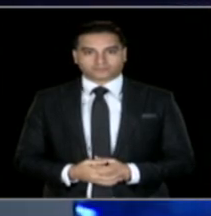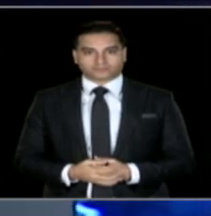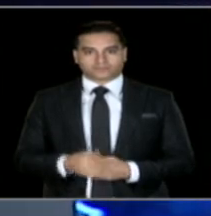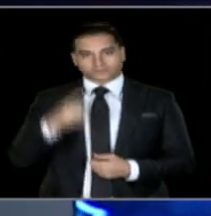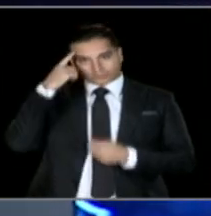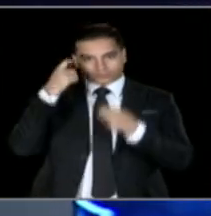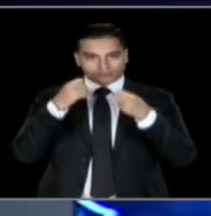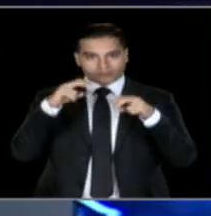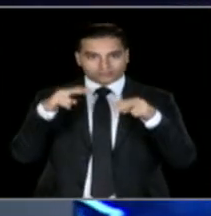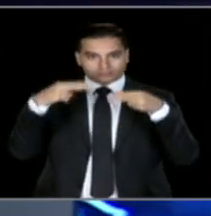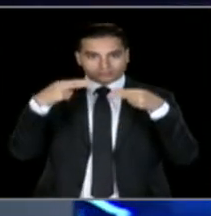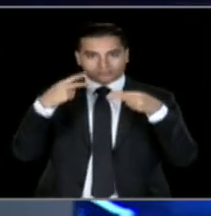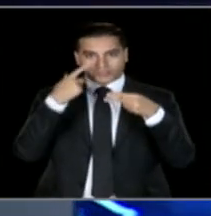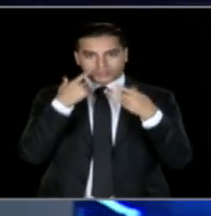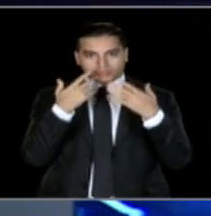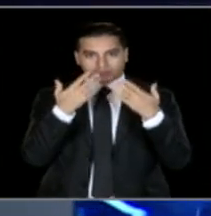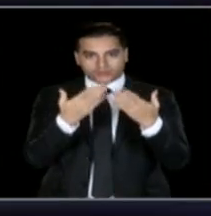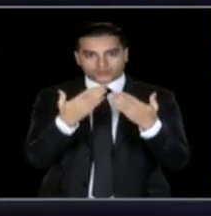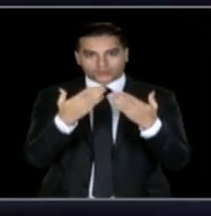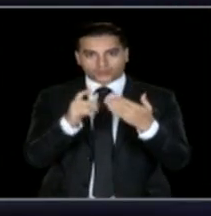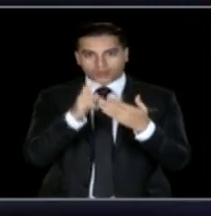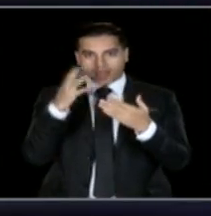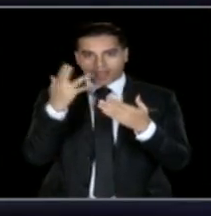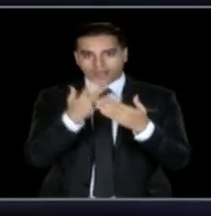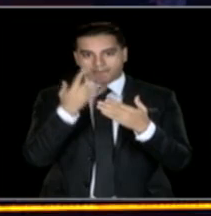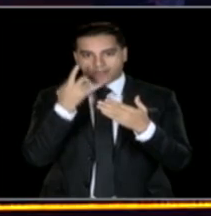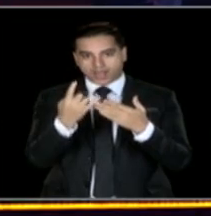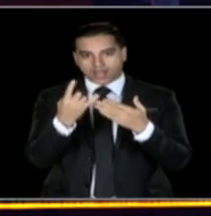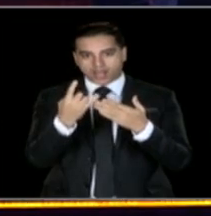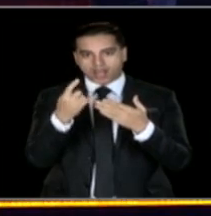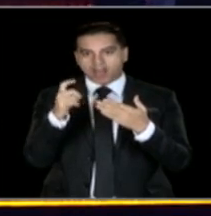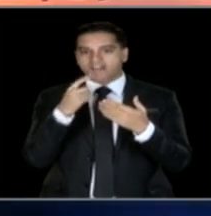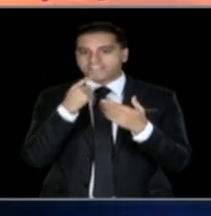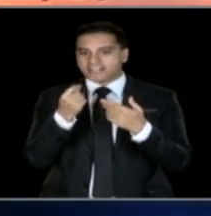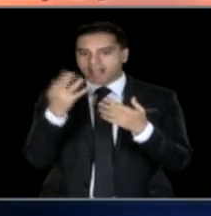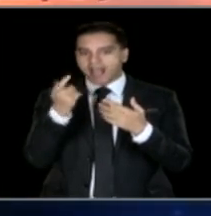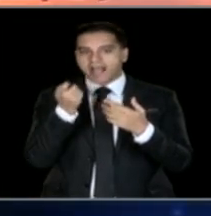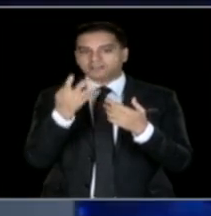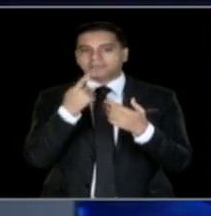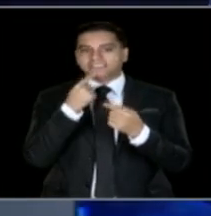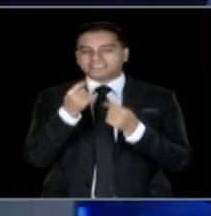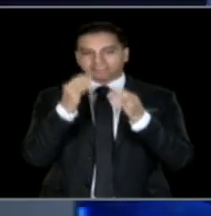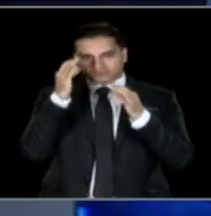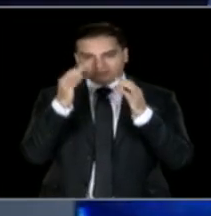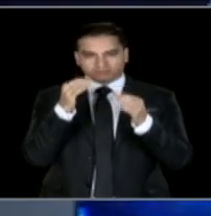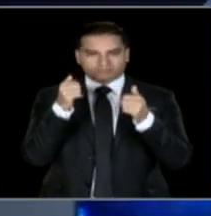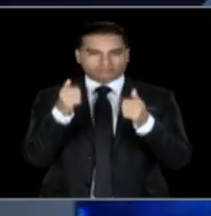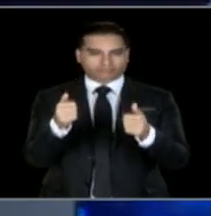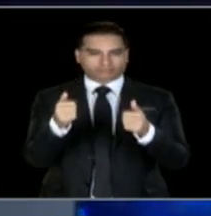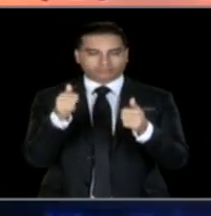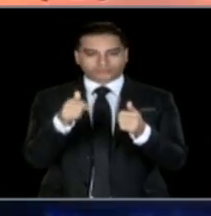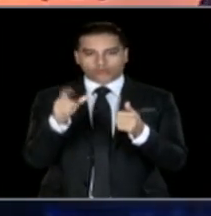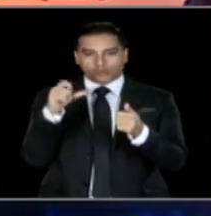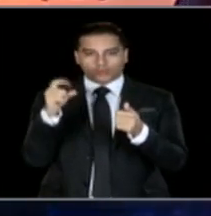تحت الضغط طبعا عندنا كم سؤال؟ 10. في كم ثانية؟ 45 ثانية. تمام. نور